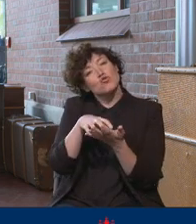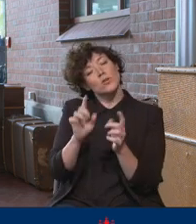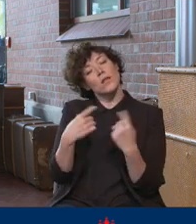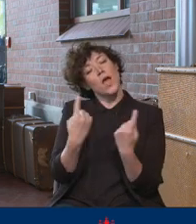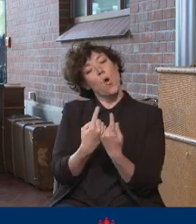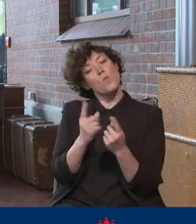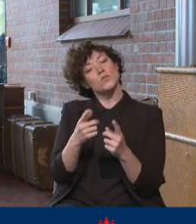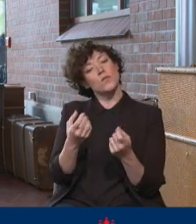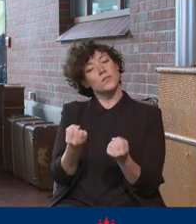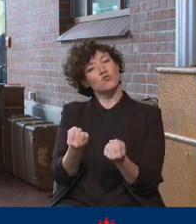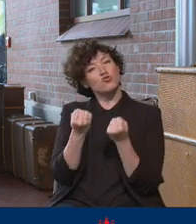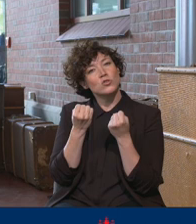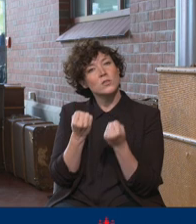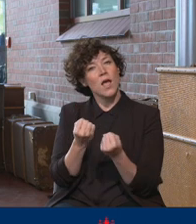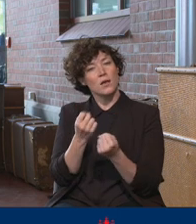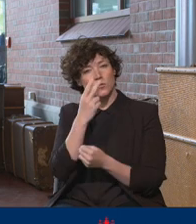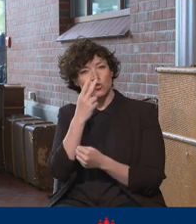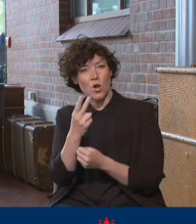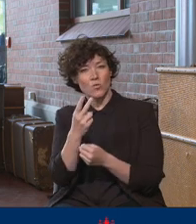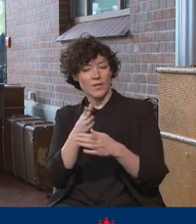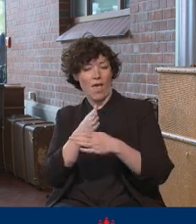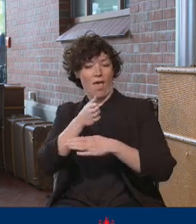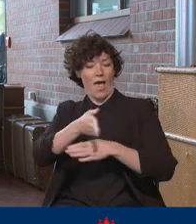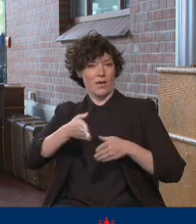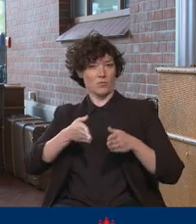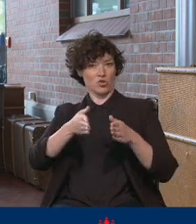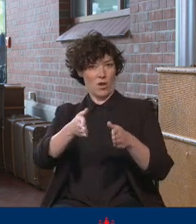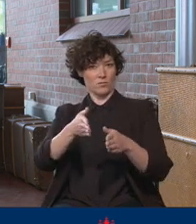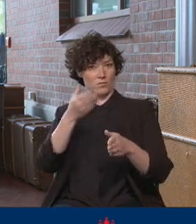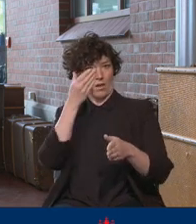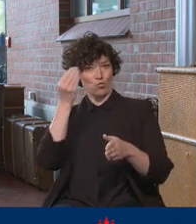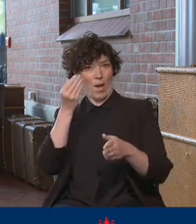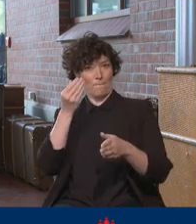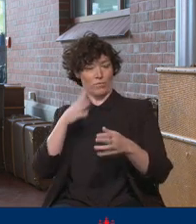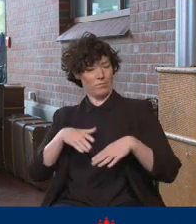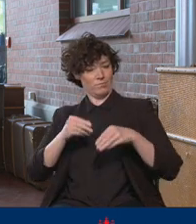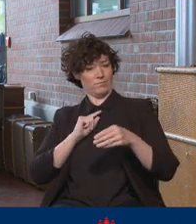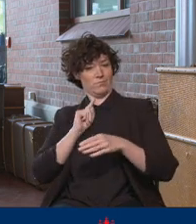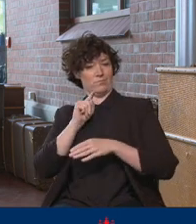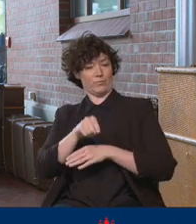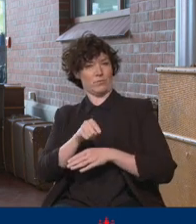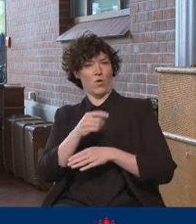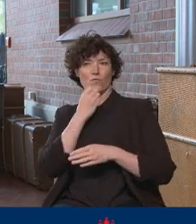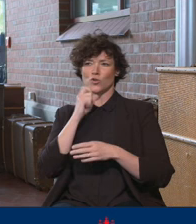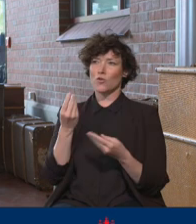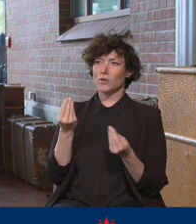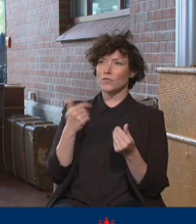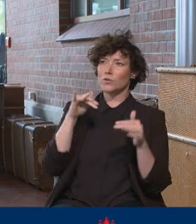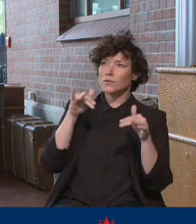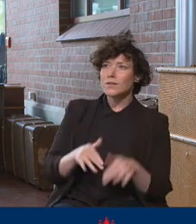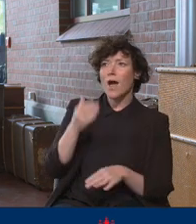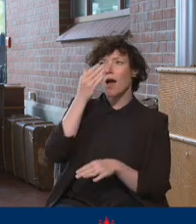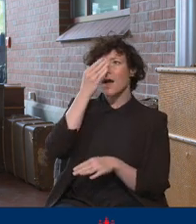natürlich die einfallstraße die magistrale ich komme in die stadt spätestens hier an und möchte dass an dieser stelle auch märkten klare